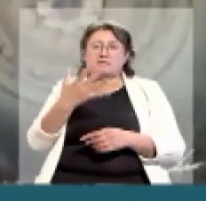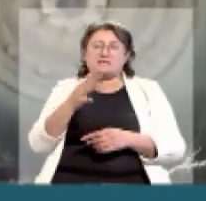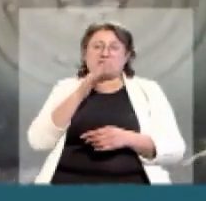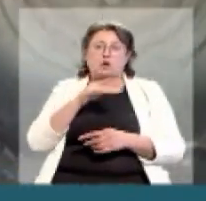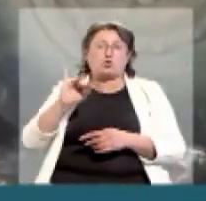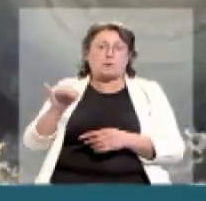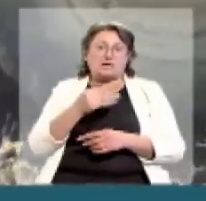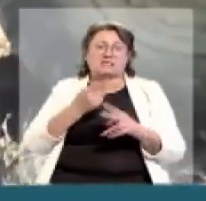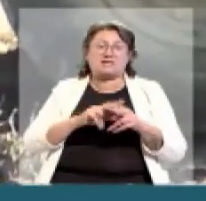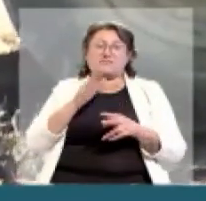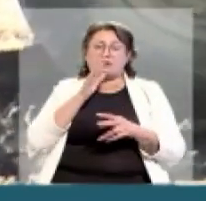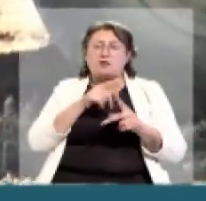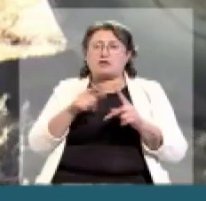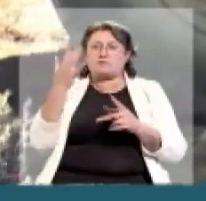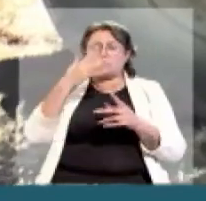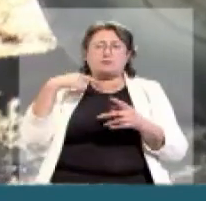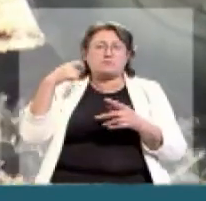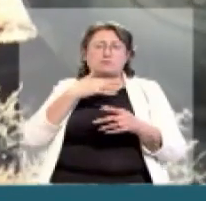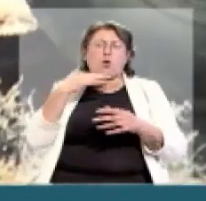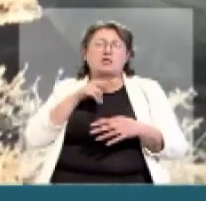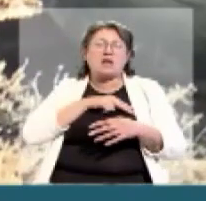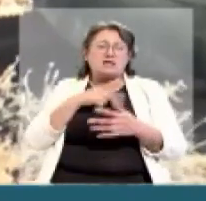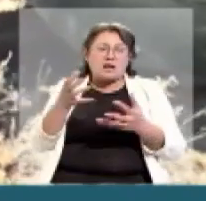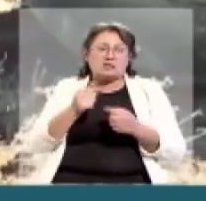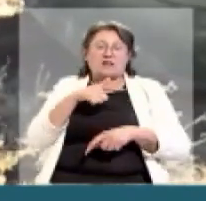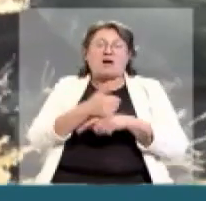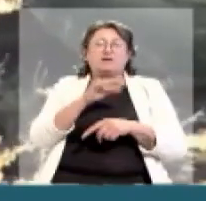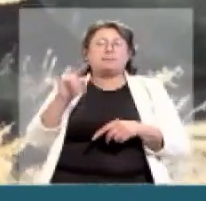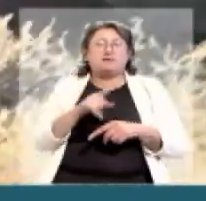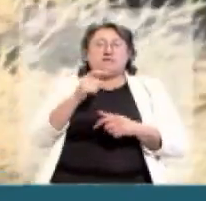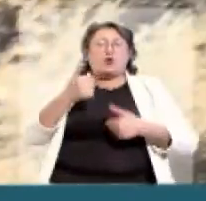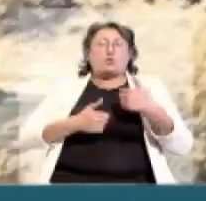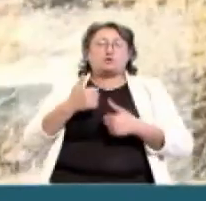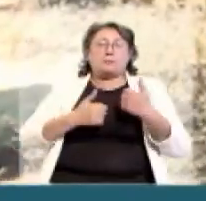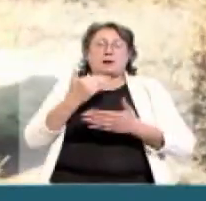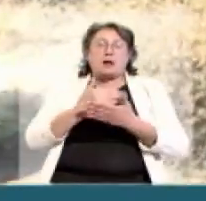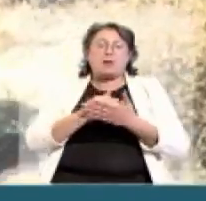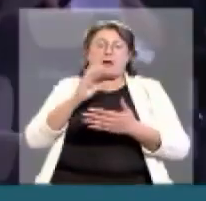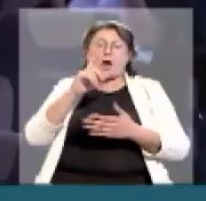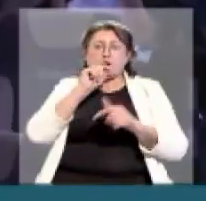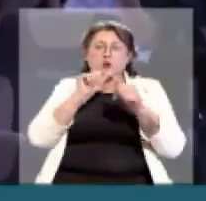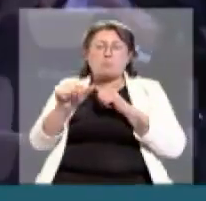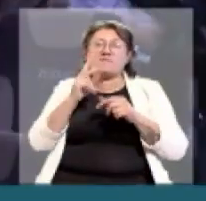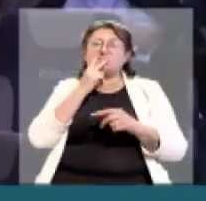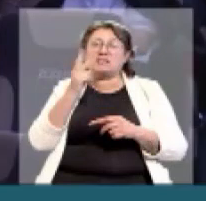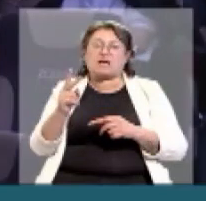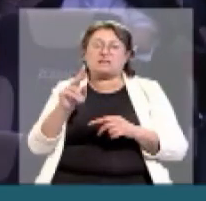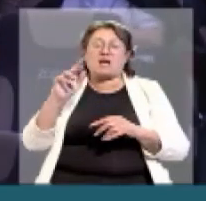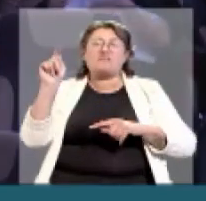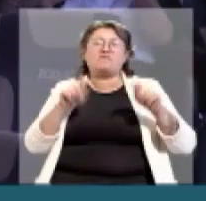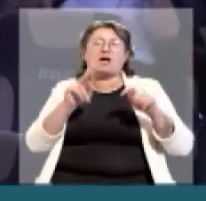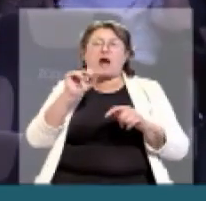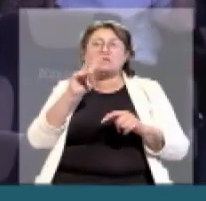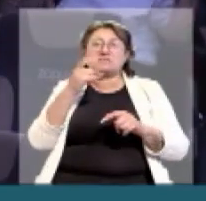лет, юбилей. За это время кинолента собрала массу наград. Одна из них – главный приз в конкурсной программе «Особый взгляд» Каннского